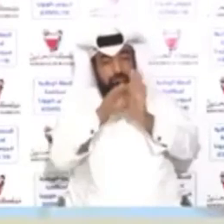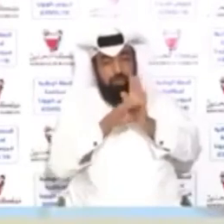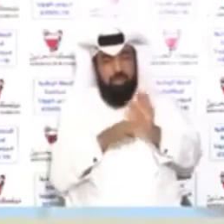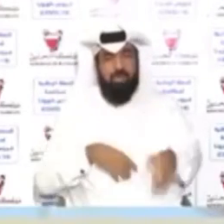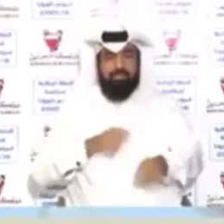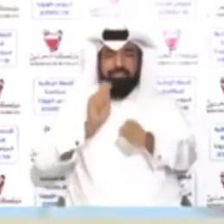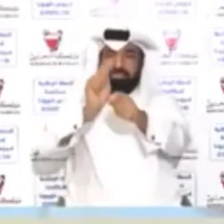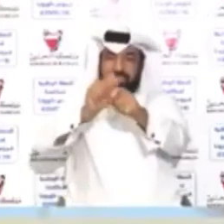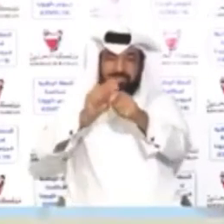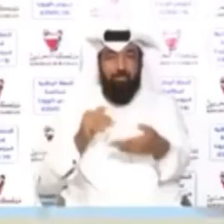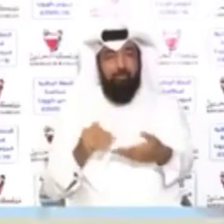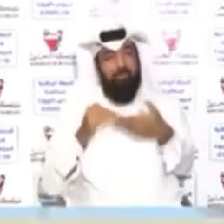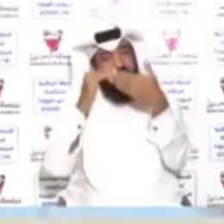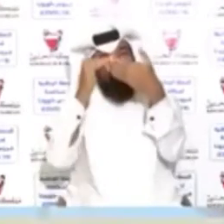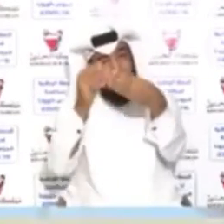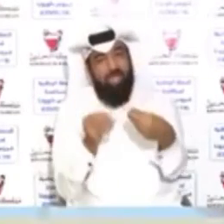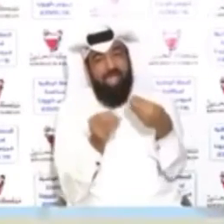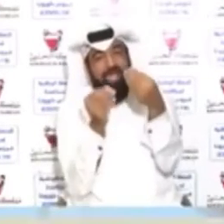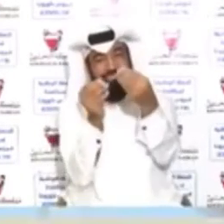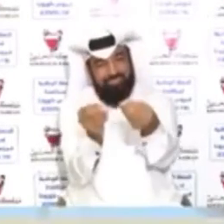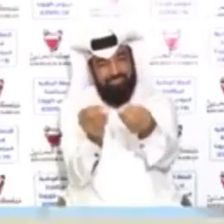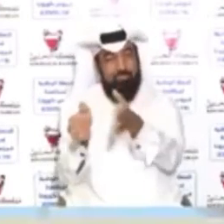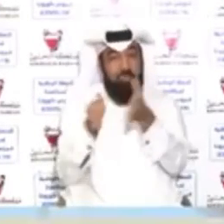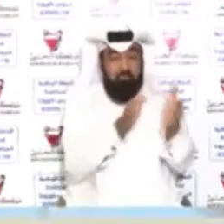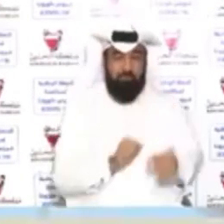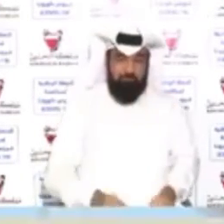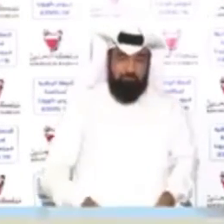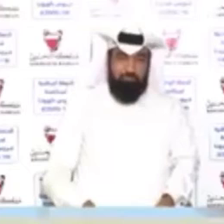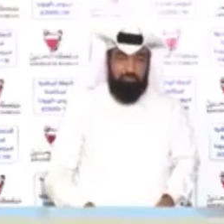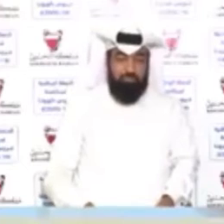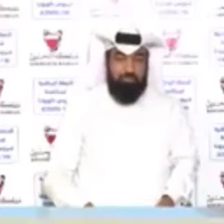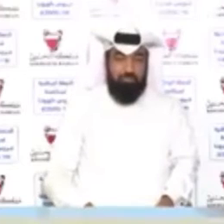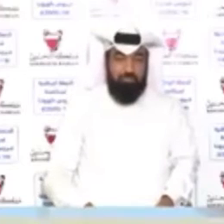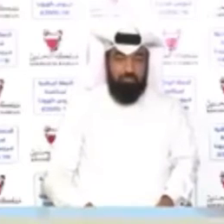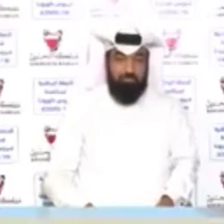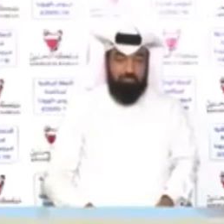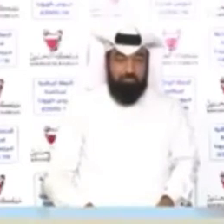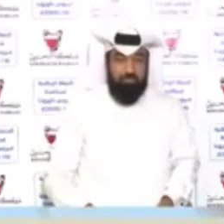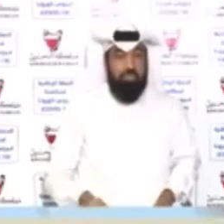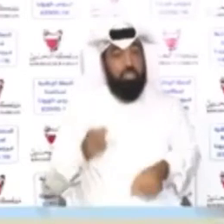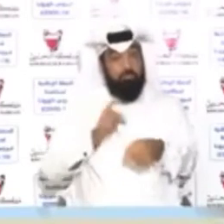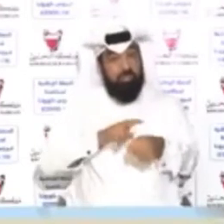نقدمها في هذه المرحلة من ناحية كيفية استخدام النصائح في